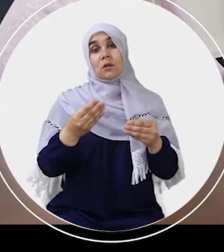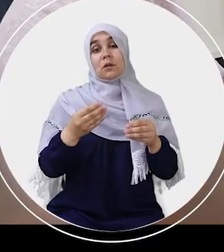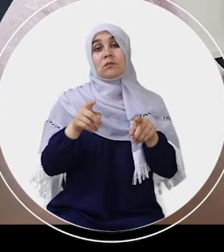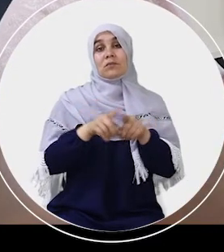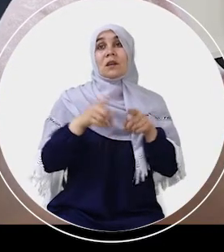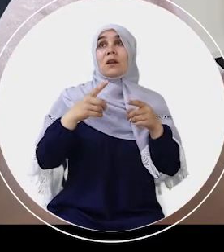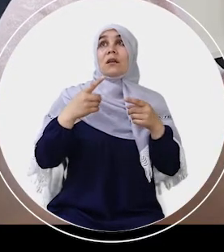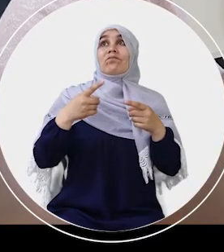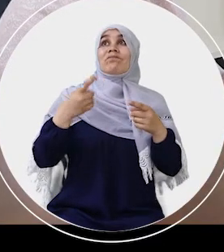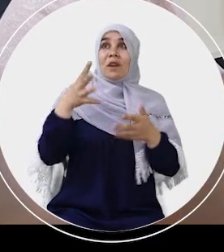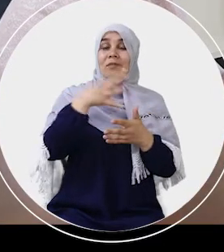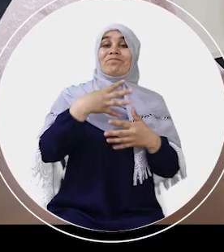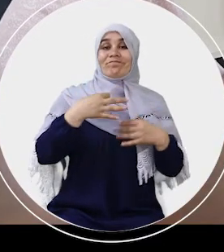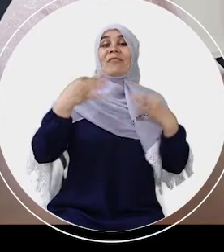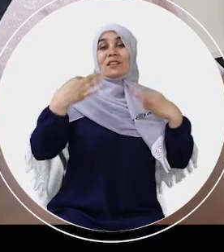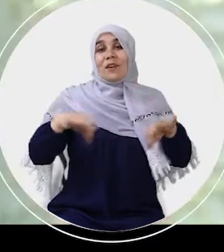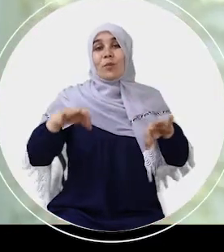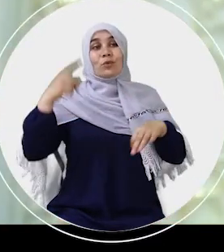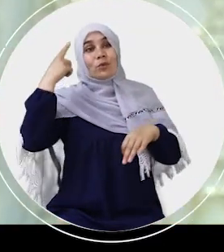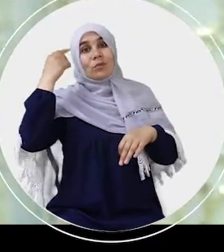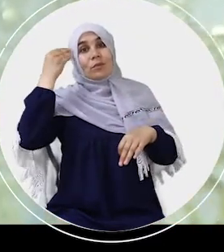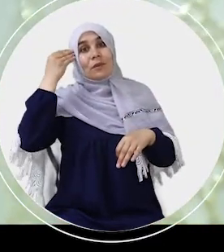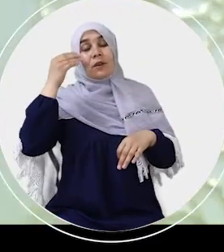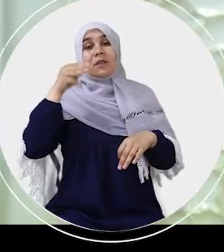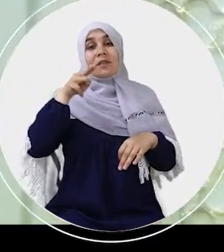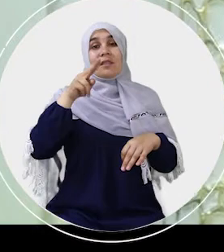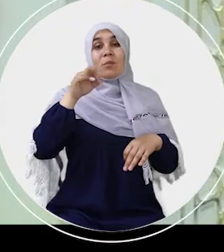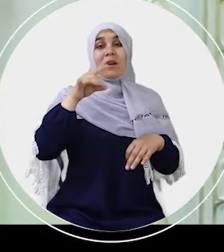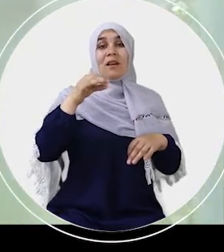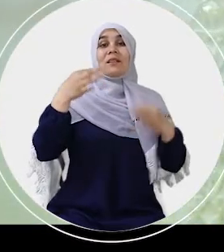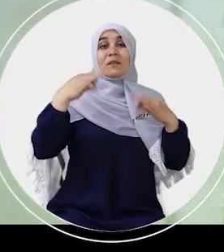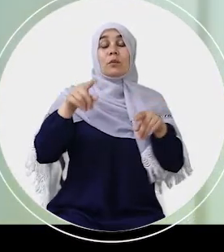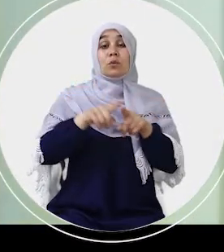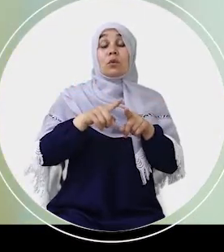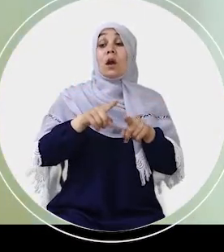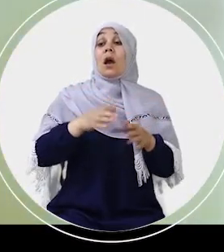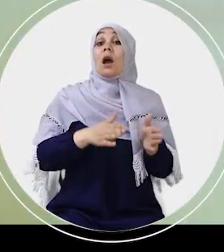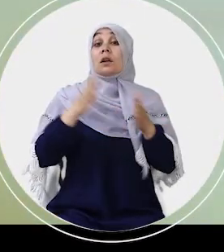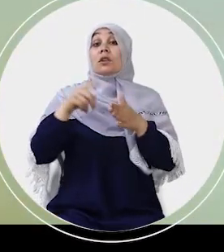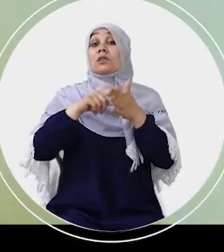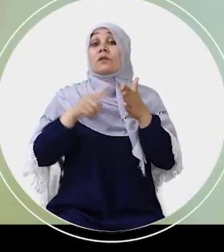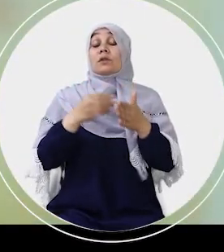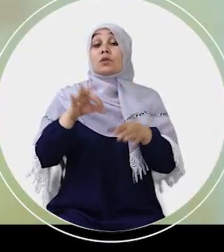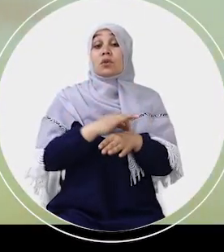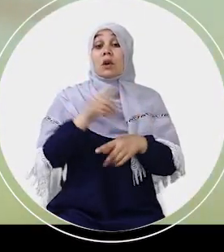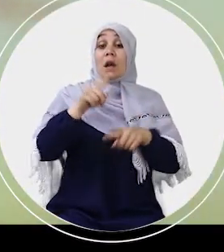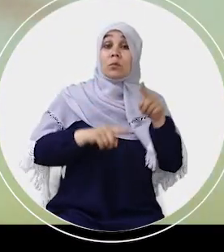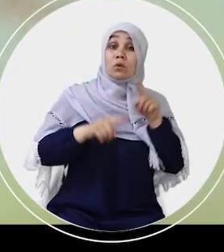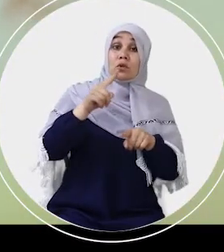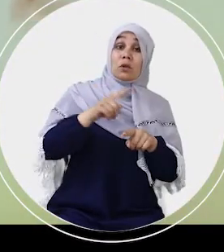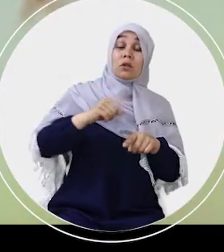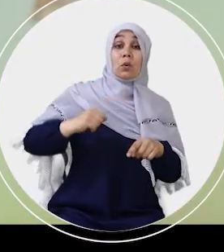demokratiya bor degan fikr kelib chiqadi. Undan keyingi savollarda turmush o'rtog'ingiz, qarindoshlaringiz